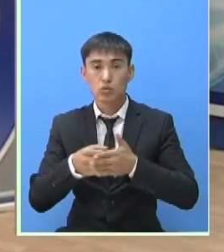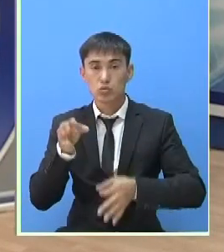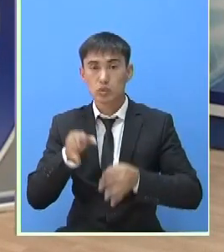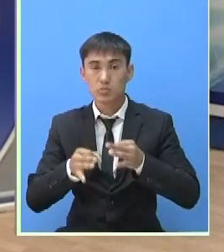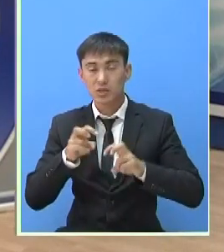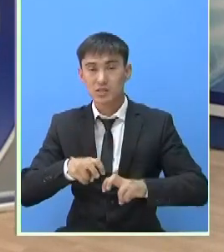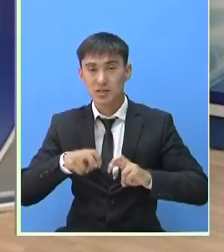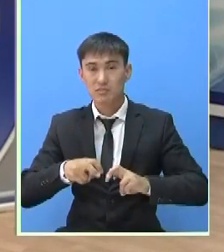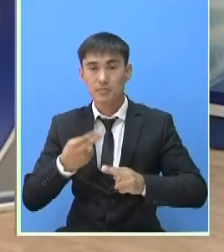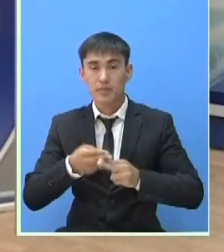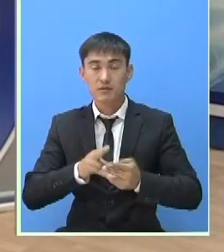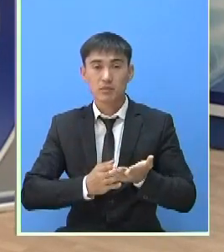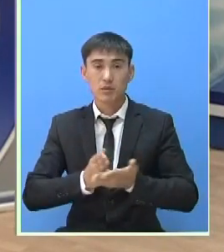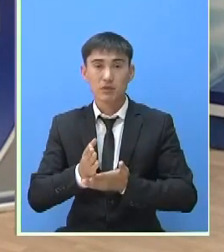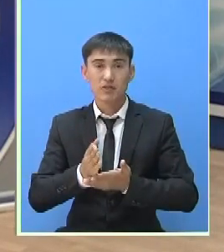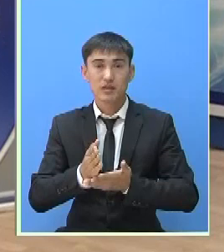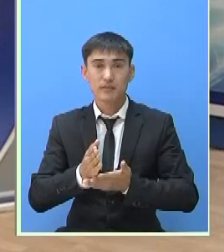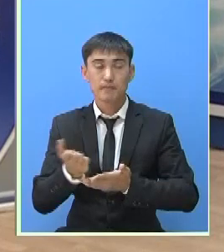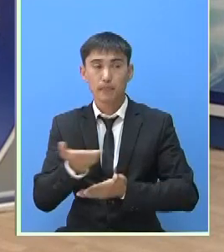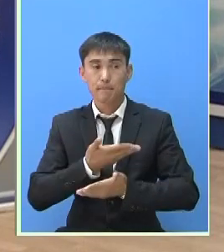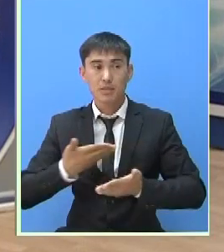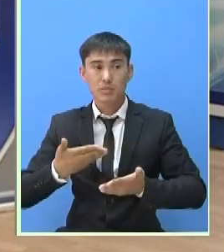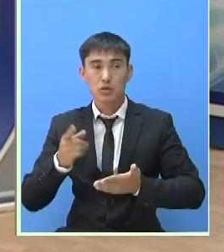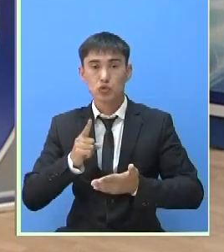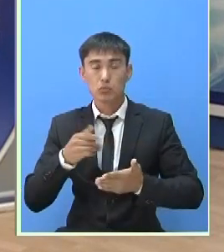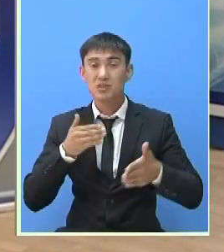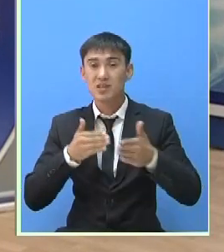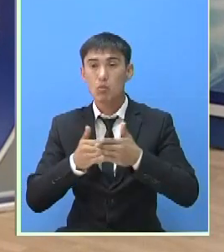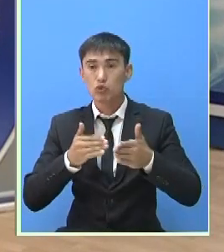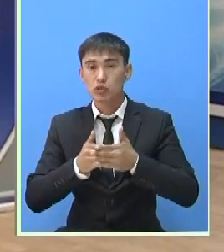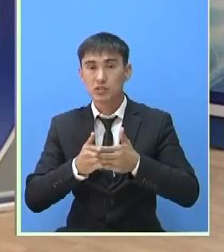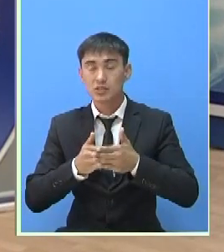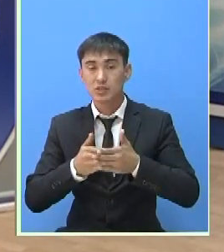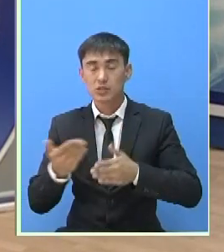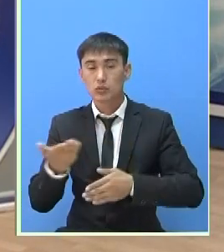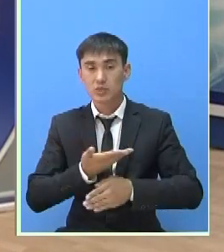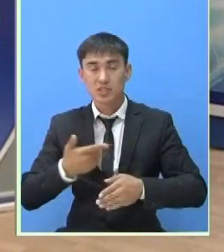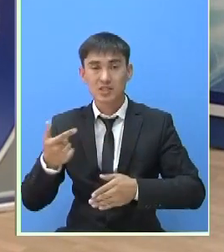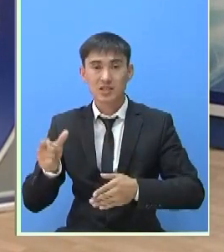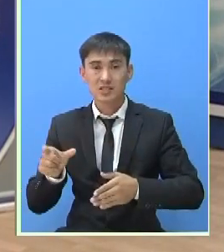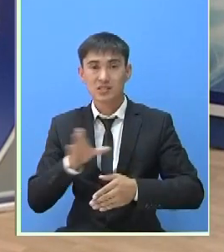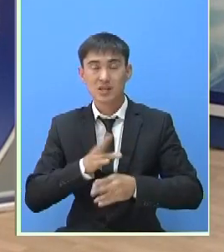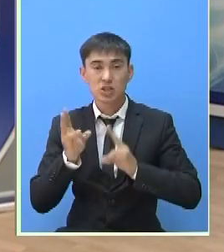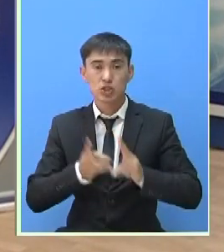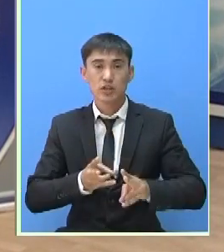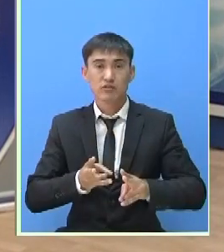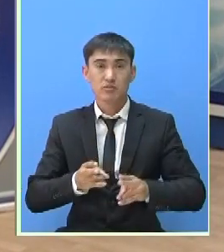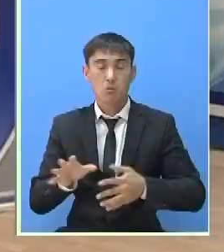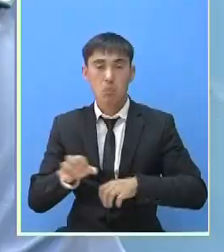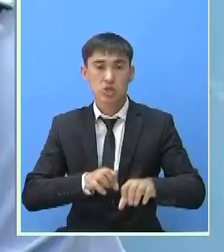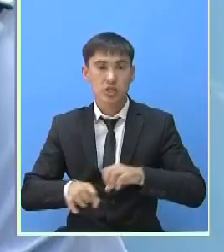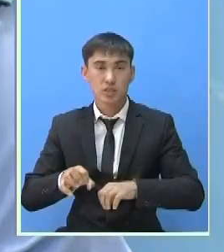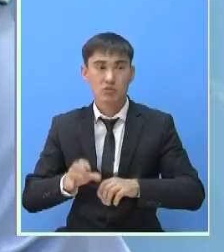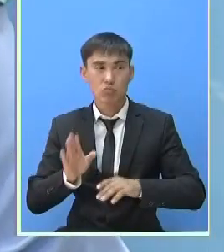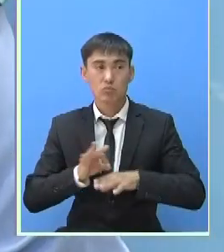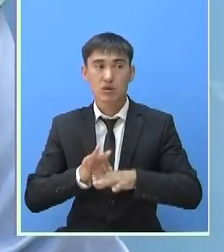расследование. То есть в этом направлении мы, чтобы не допустить, чтобы наши граждане стали жертвами мошенников,